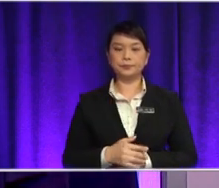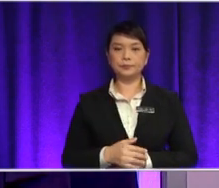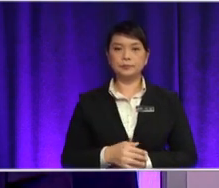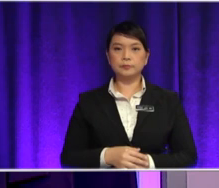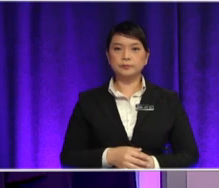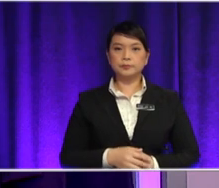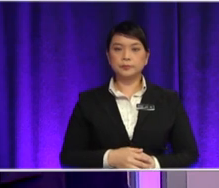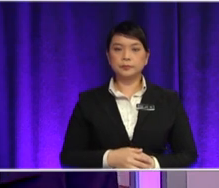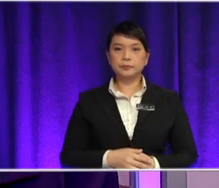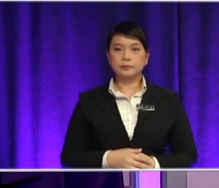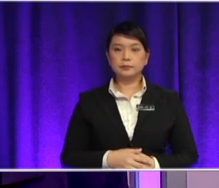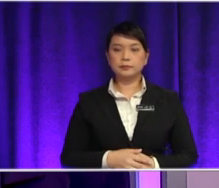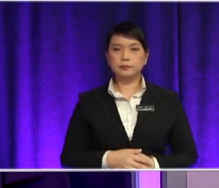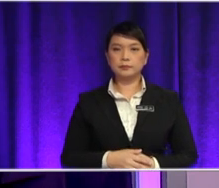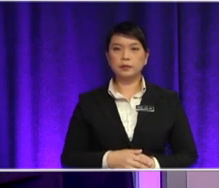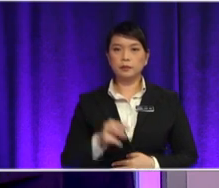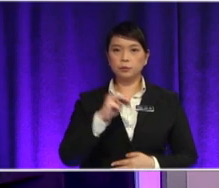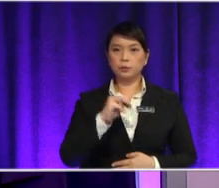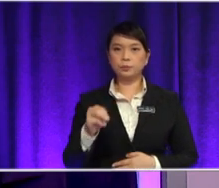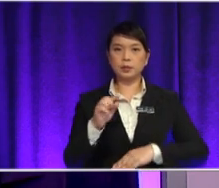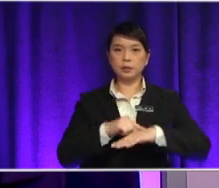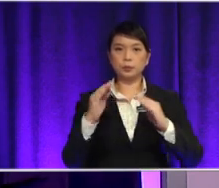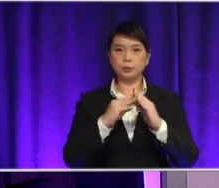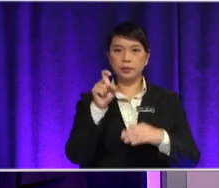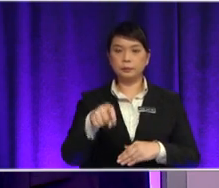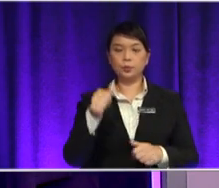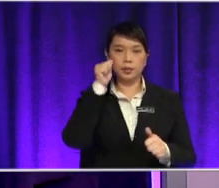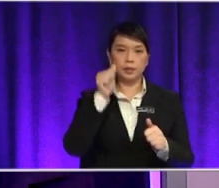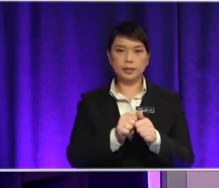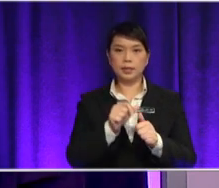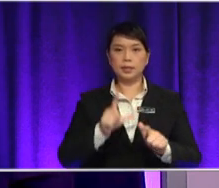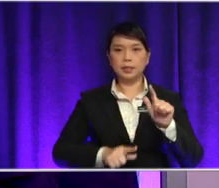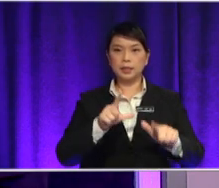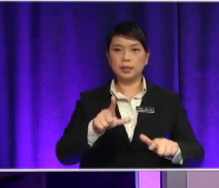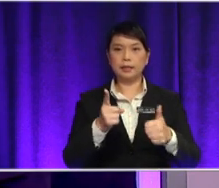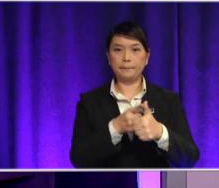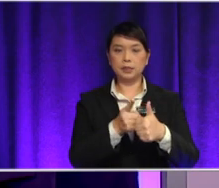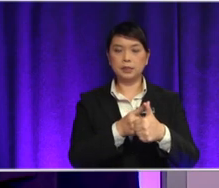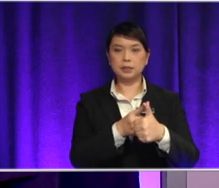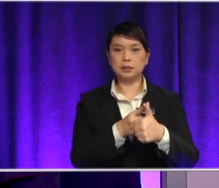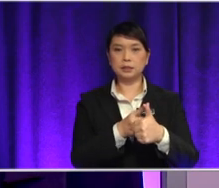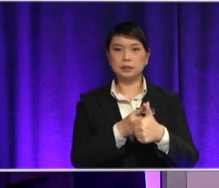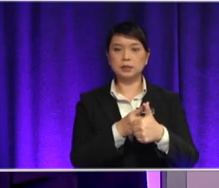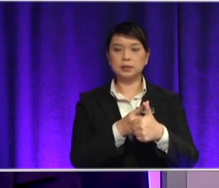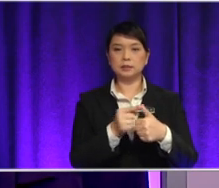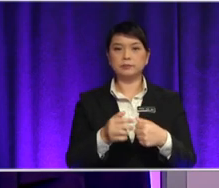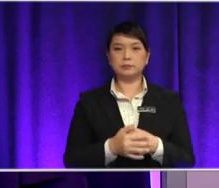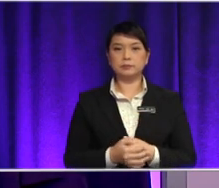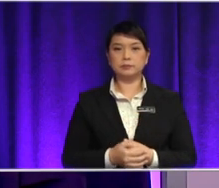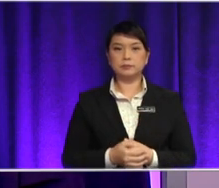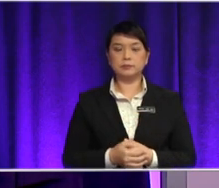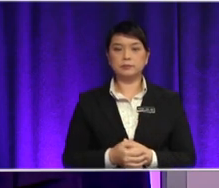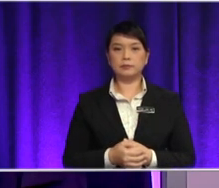membina? Murid di rumah kena ingat. Langkah pertama, murid di rumah, murid di Google Meet bersama dengan saya. Ya. Langkah